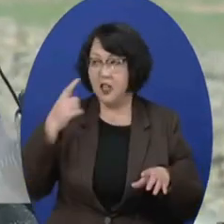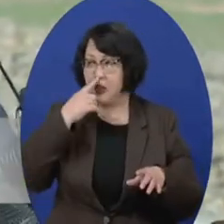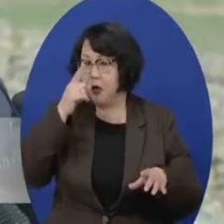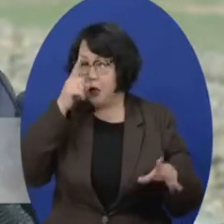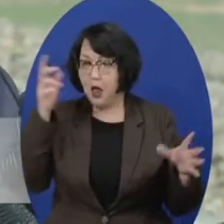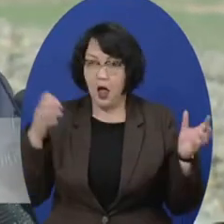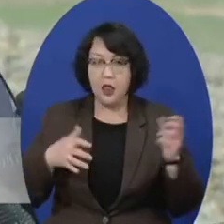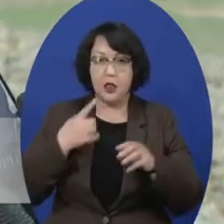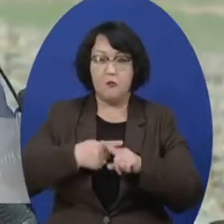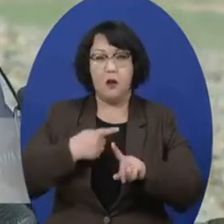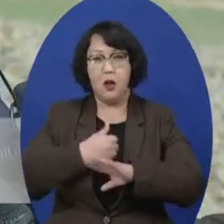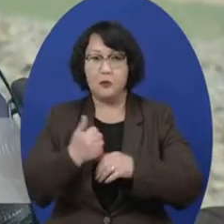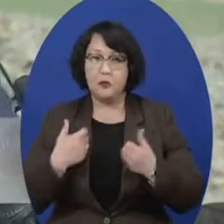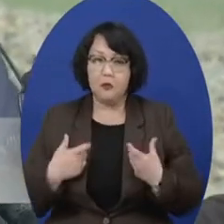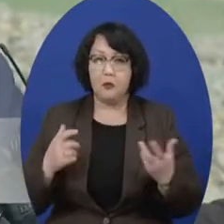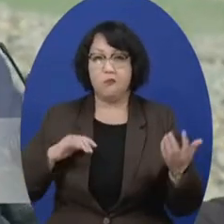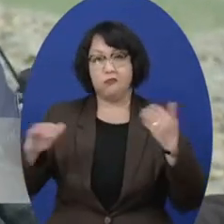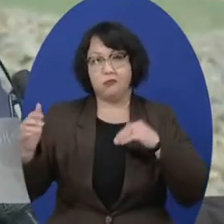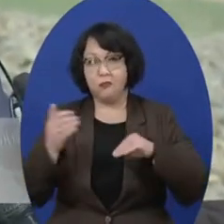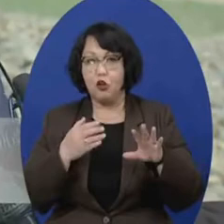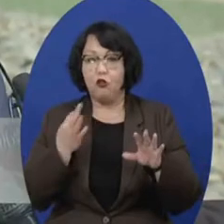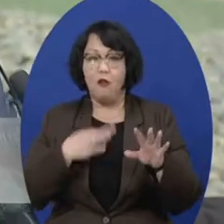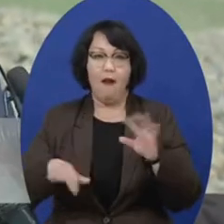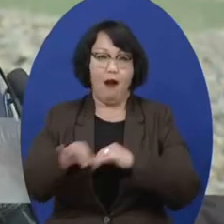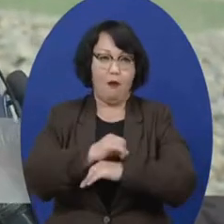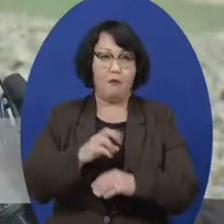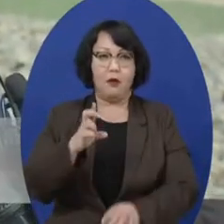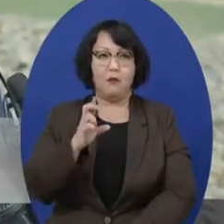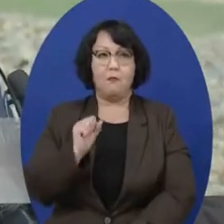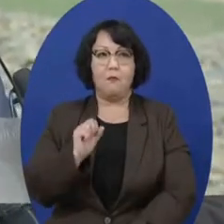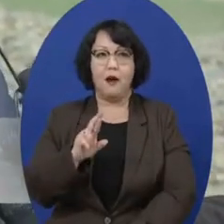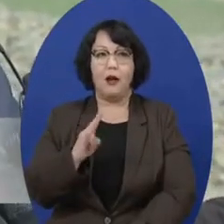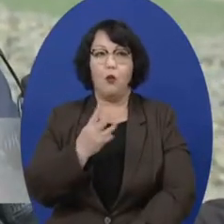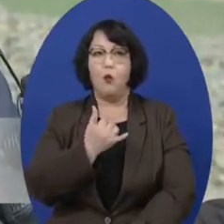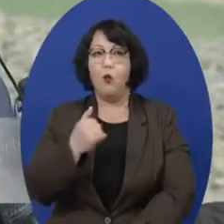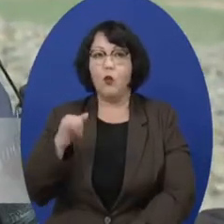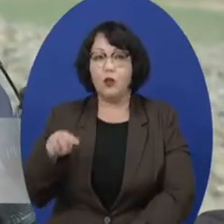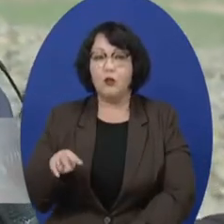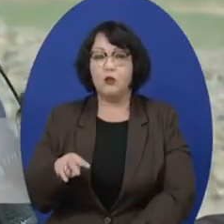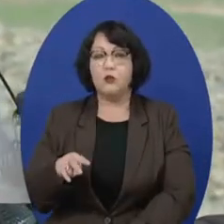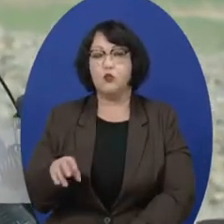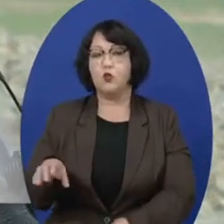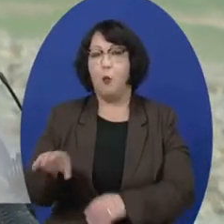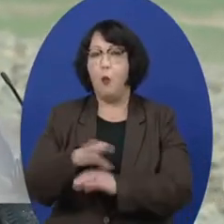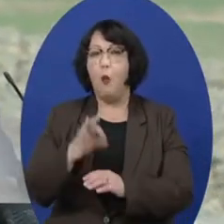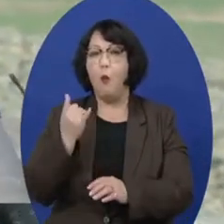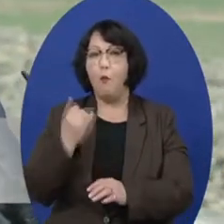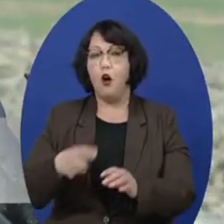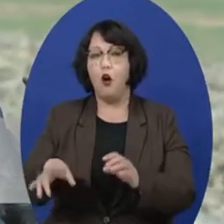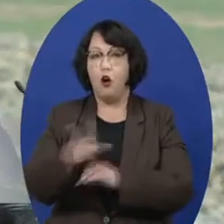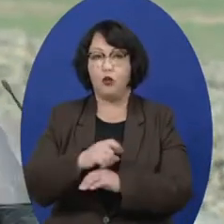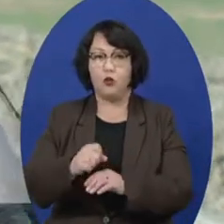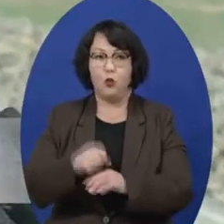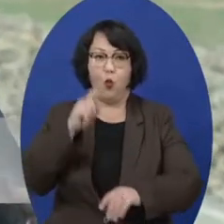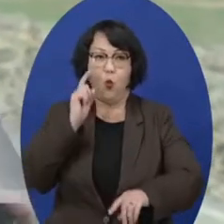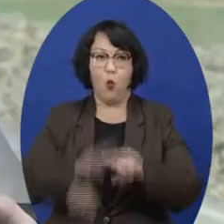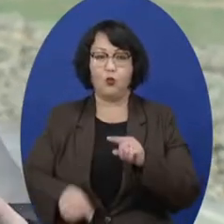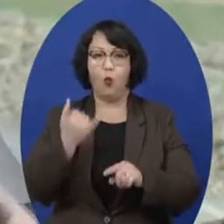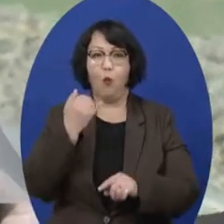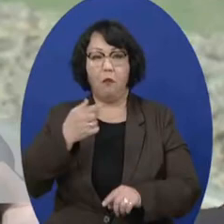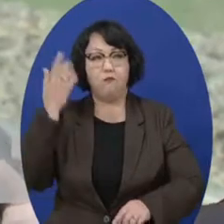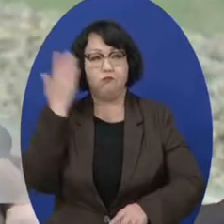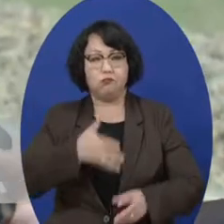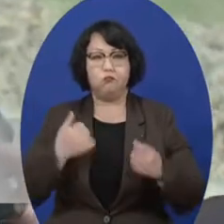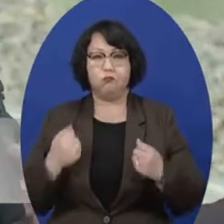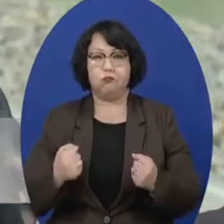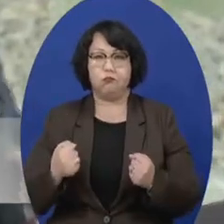бараа бүтээгдэхүүн замун одоо Дорнод аймгийн наатлын Баян уулаас ахуулаад наатлын сумдуудчууд Улаанбаатар хот руу маш хурдтай явах юм боломжтой болно